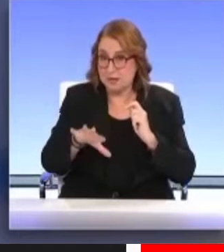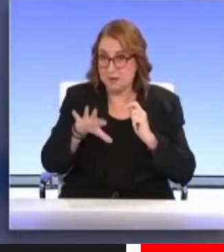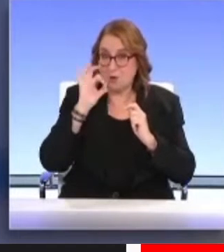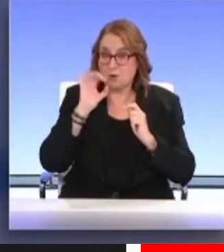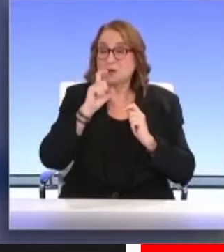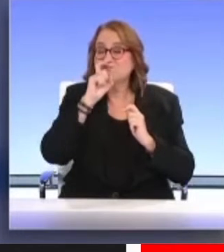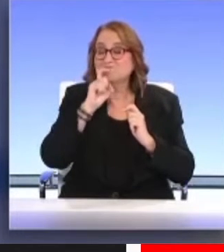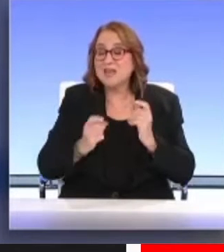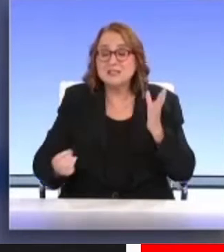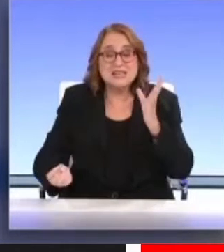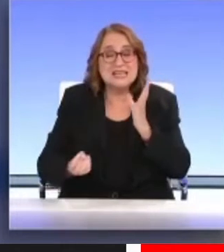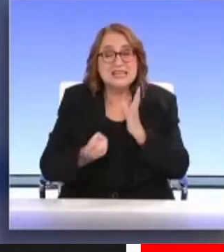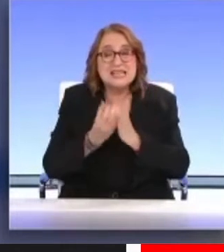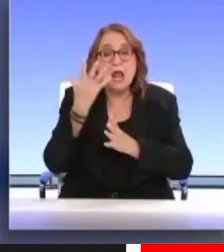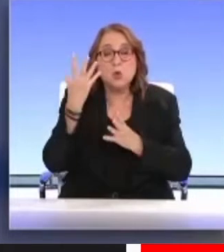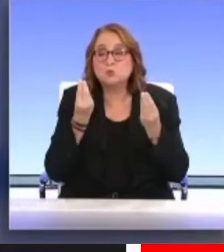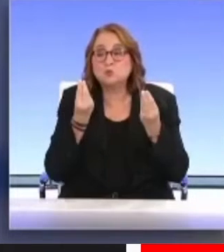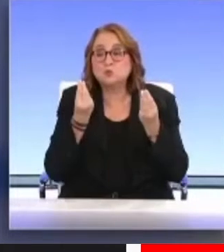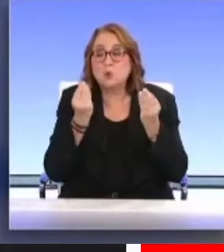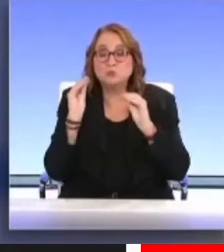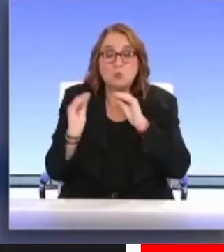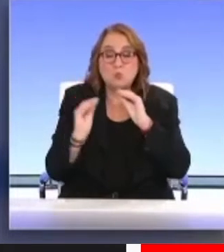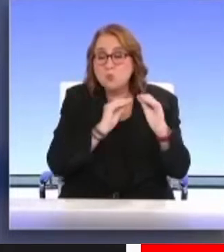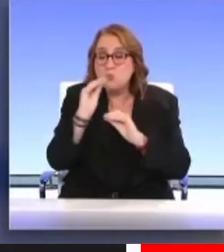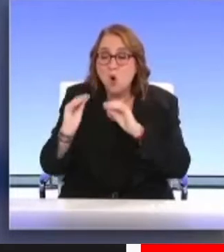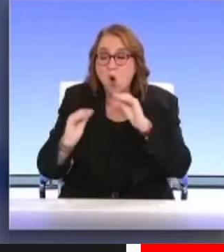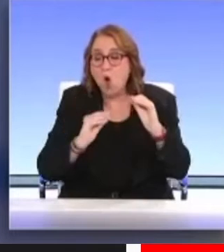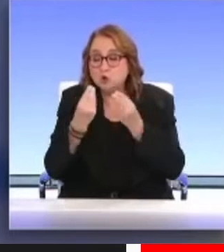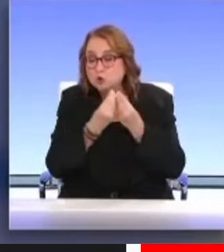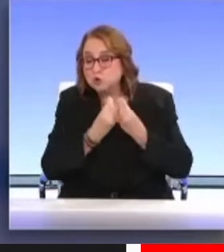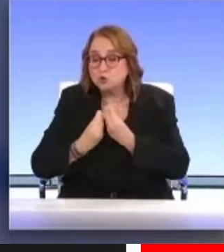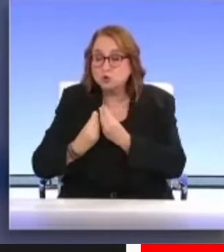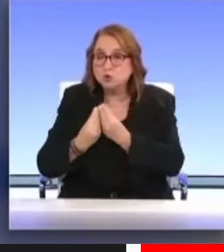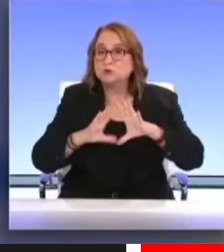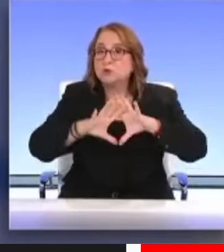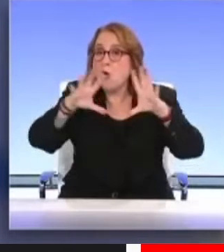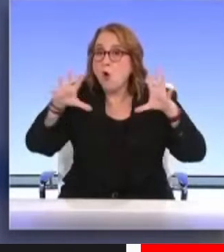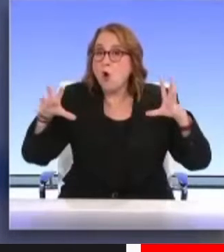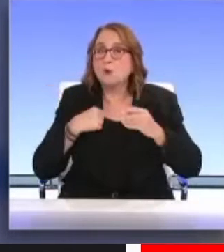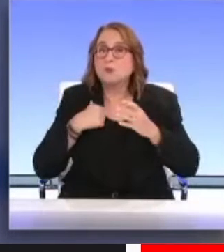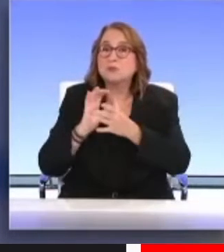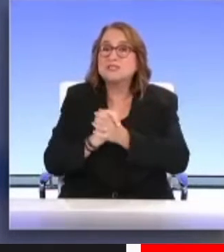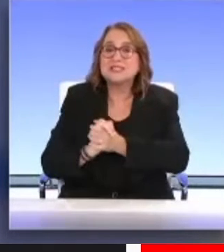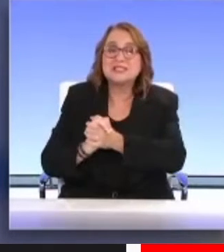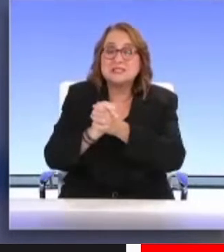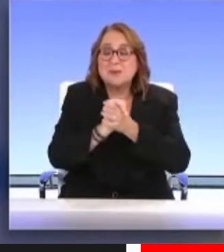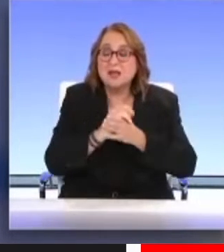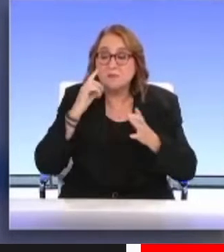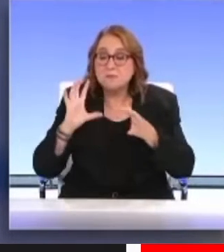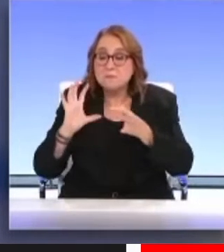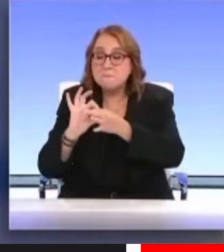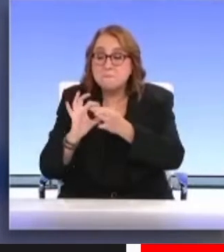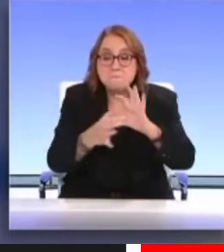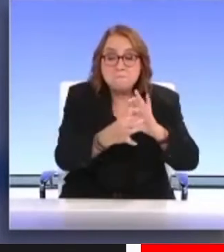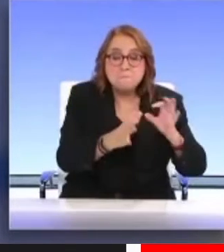συνδυασμούς στο πλέγμα των συμμαχιών μας, αλλά προβάλλει πλέον ως αδύρυτο στόχος.